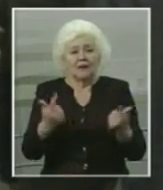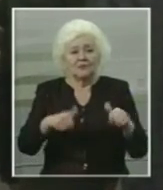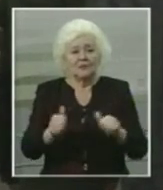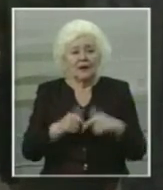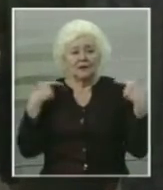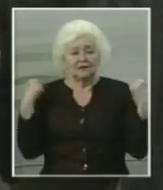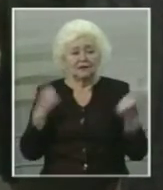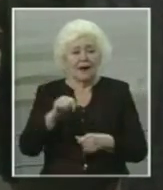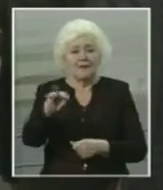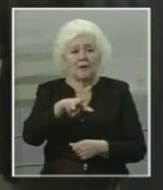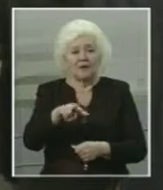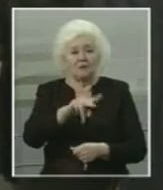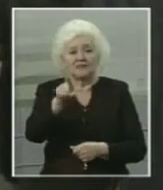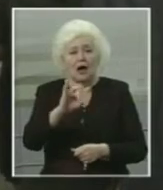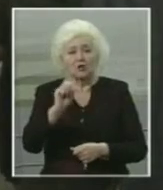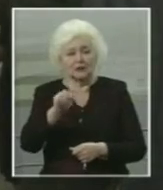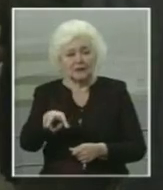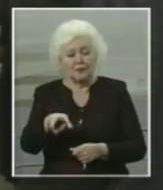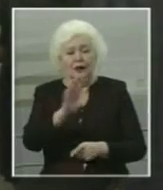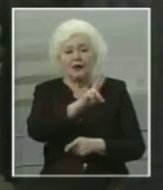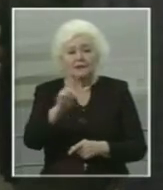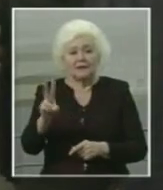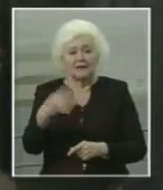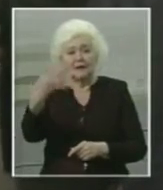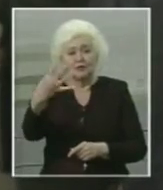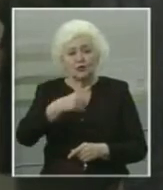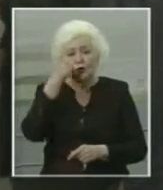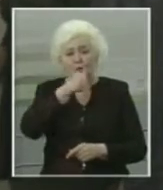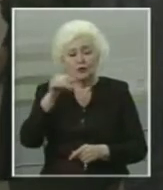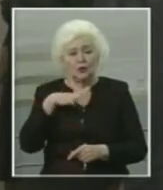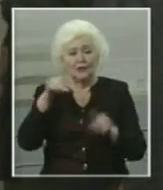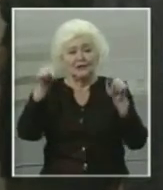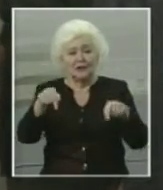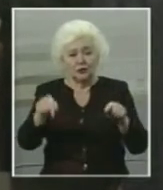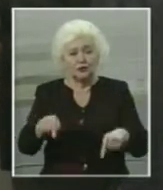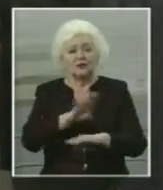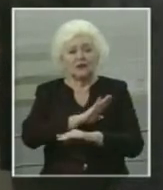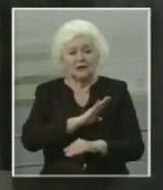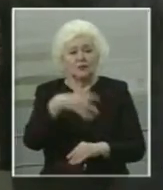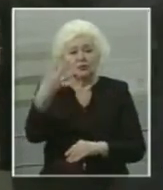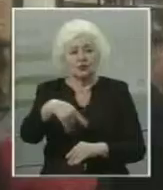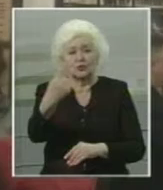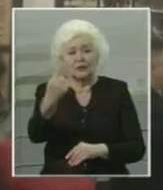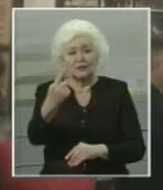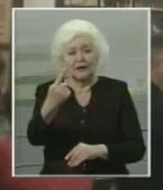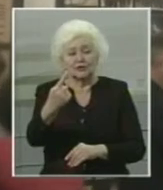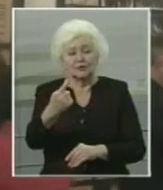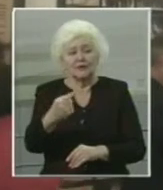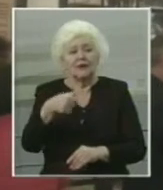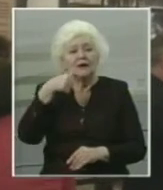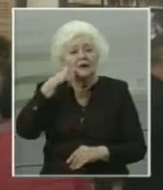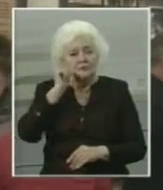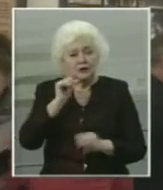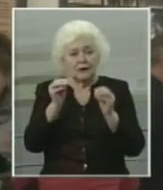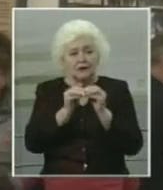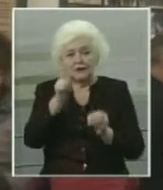генералом Маріушем Заруським, який теж у 40-му році був тут і помер в 41-му. Вчора, 10